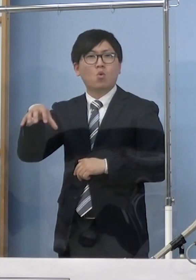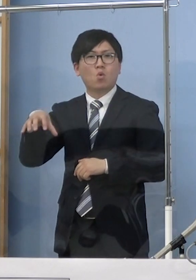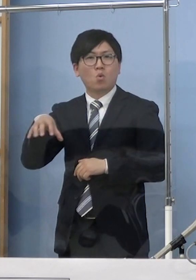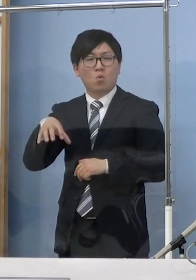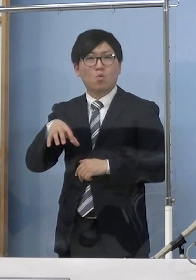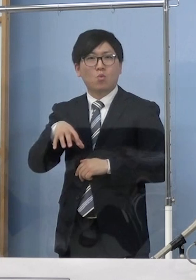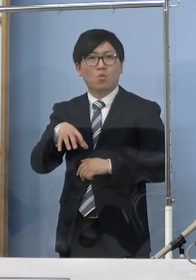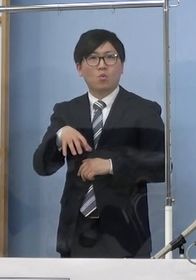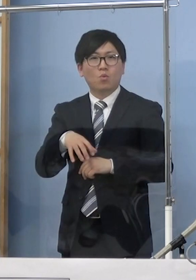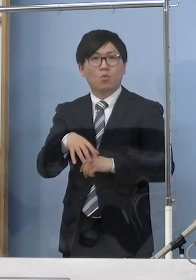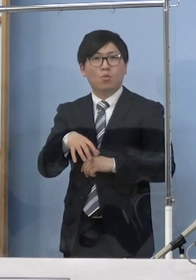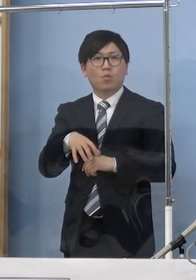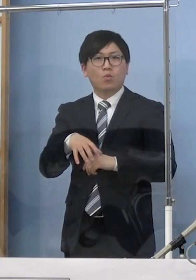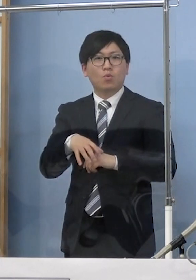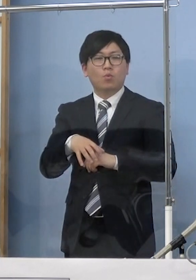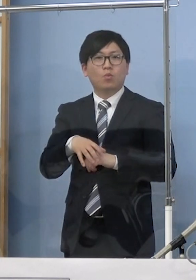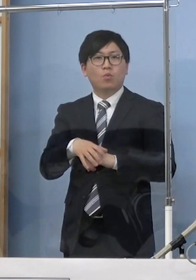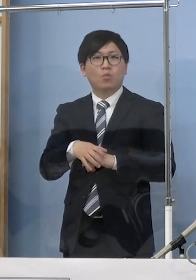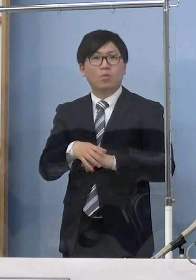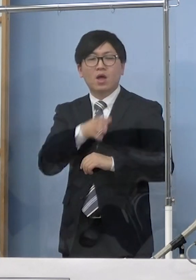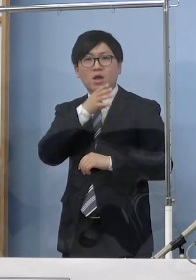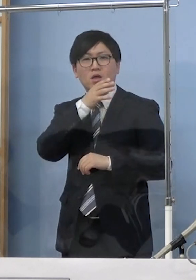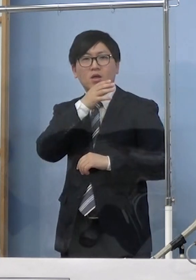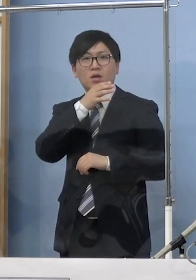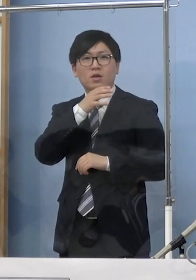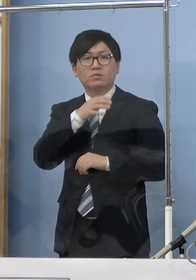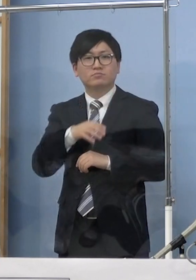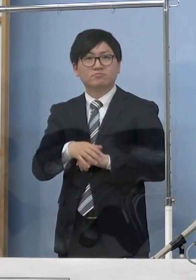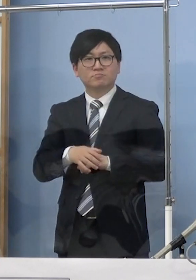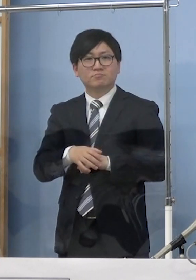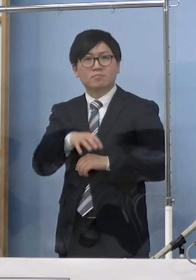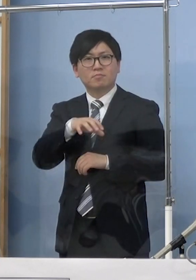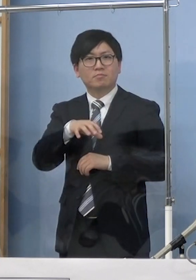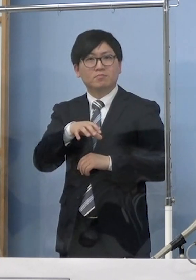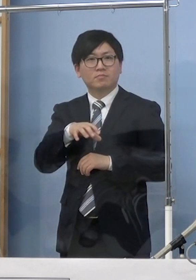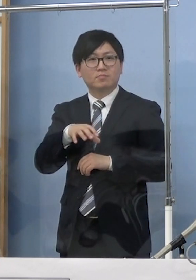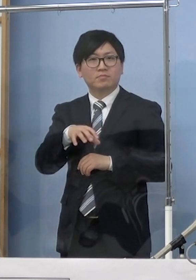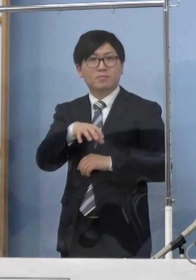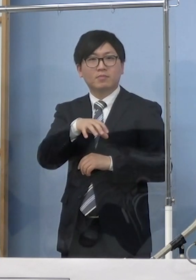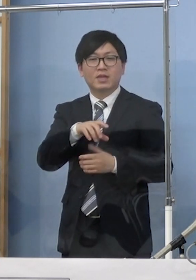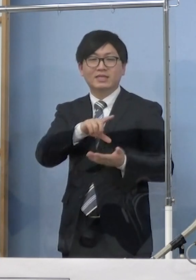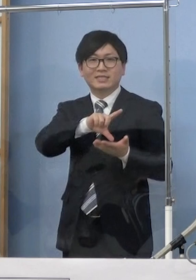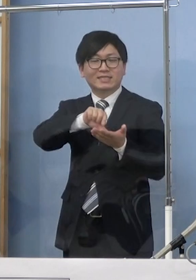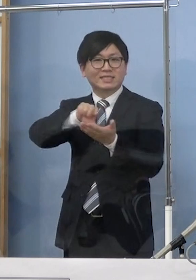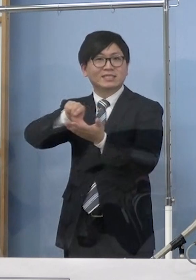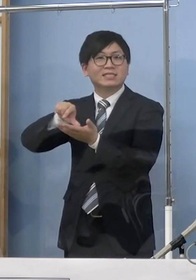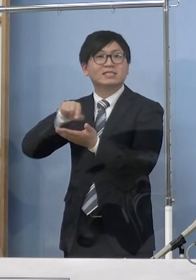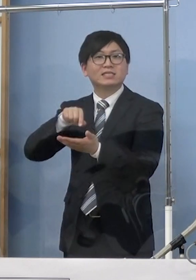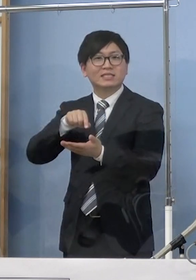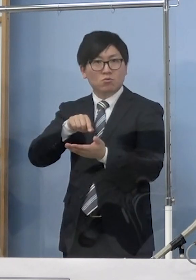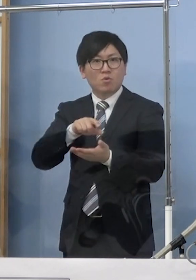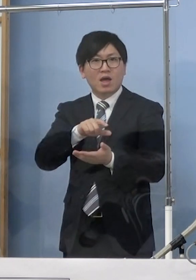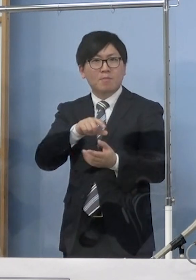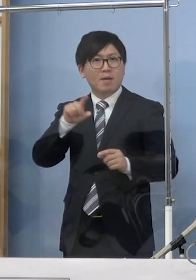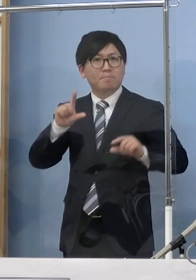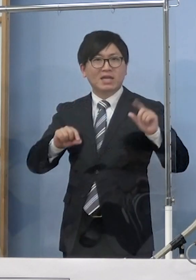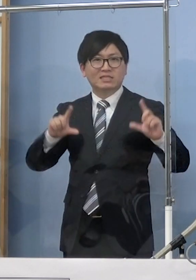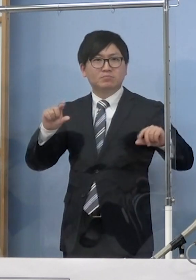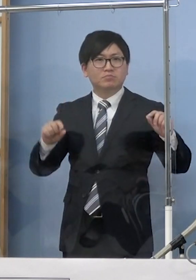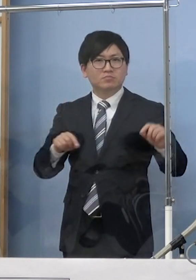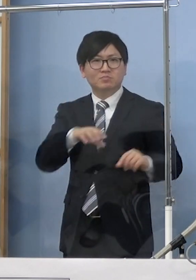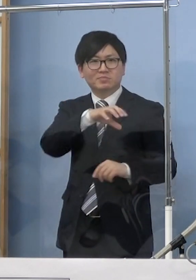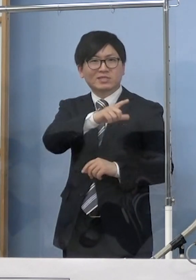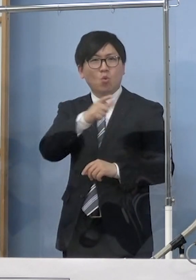都市 年齢ということですか。 自治体としてはやっぱバラバラなところで発生されている